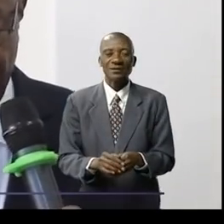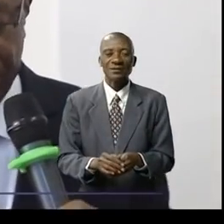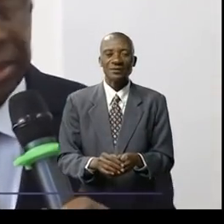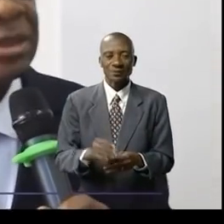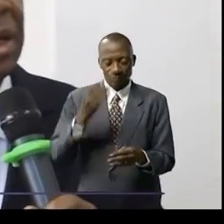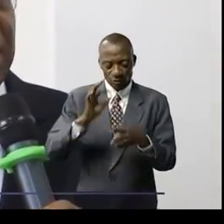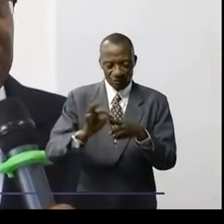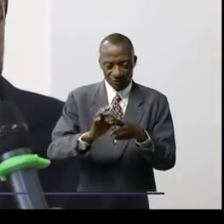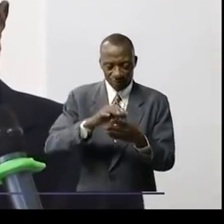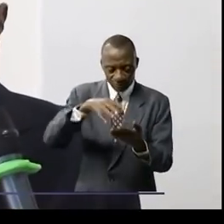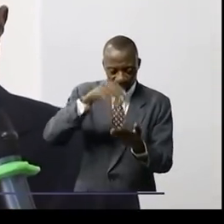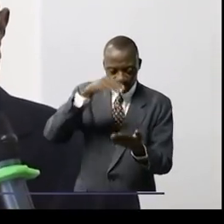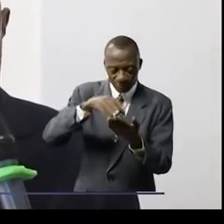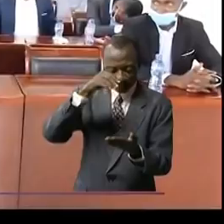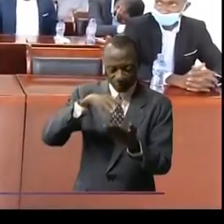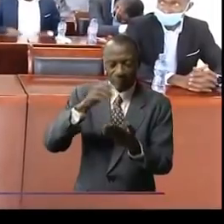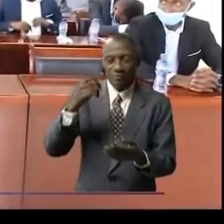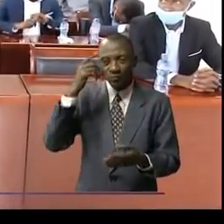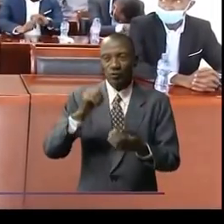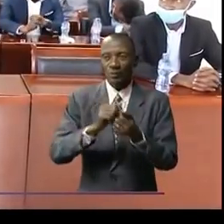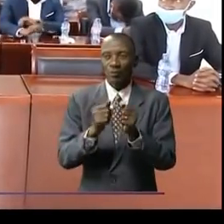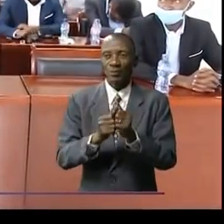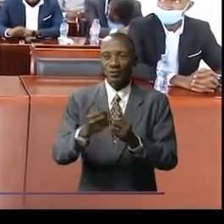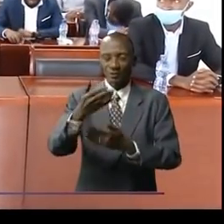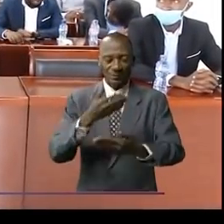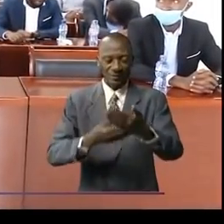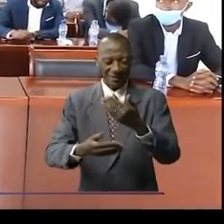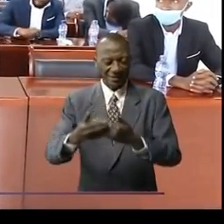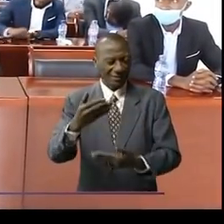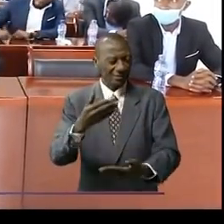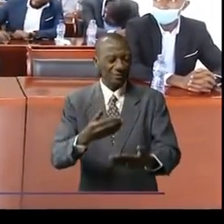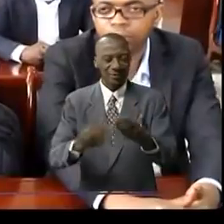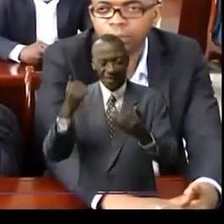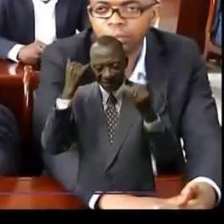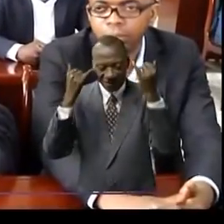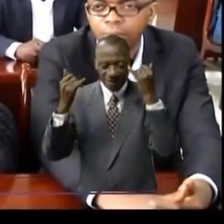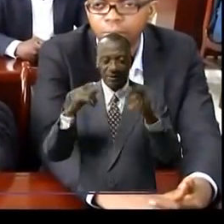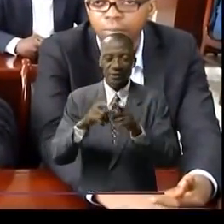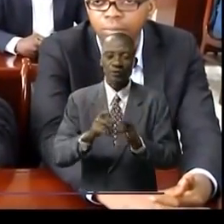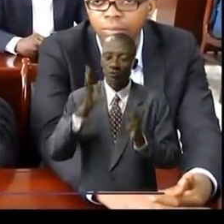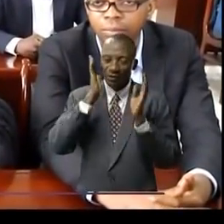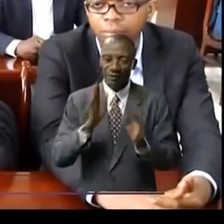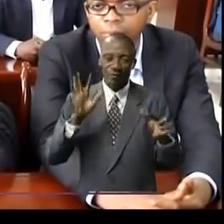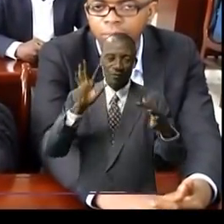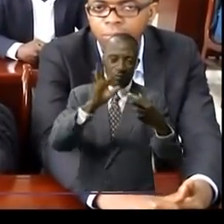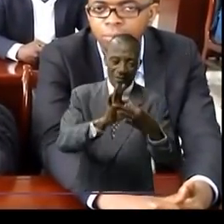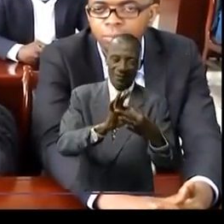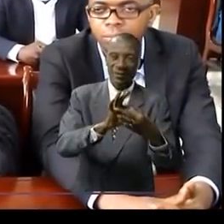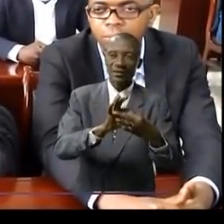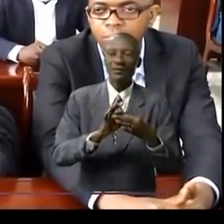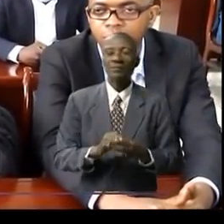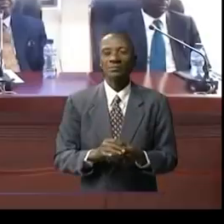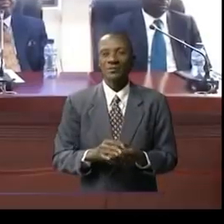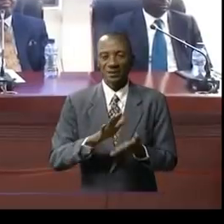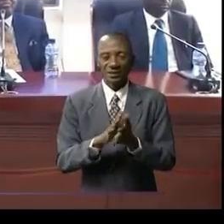à travers la passation des marchés publics et du partenariat public-privé, mais aussi d'être très